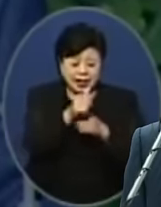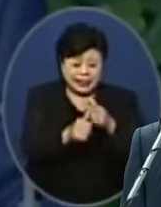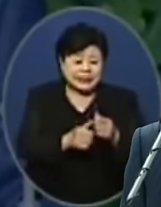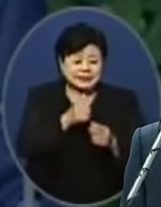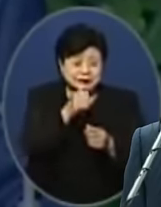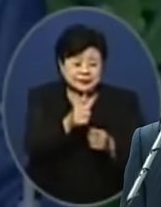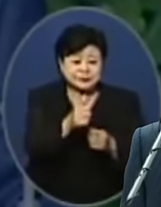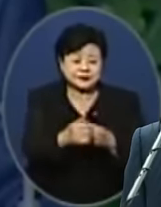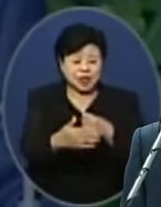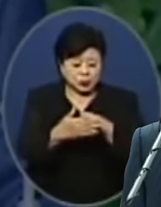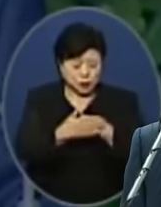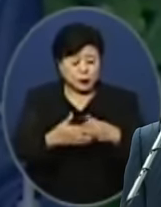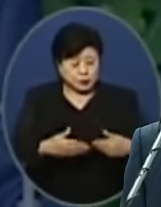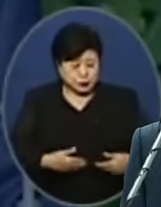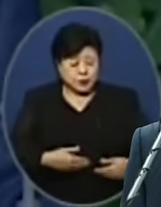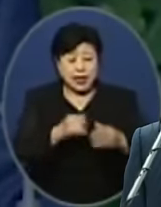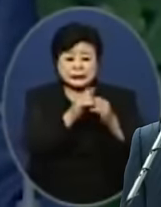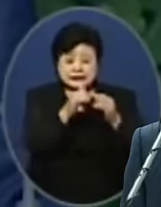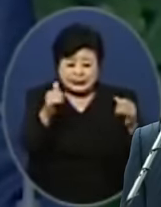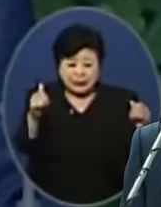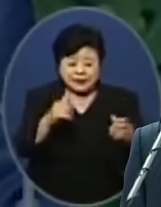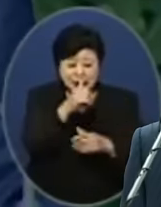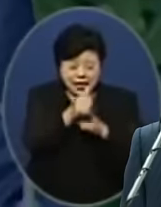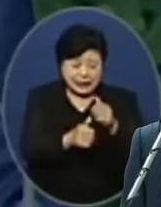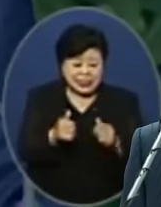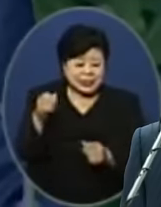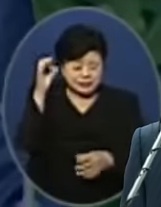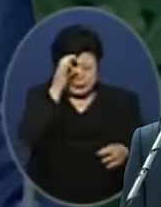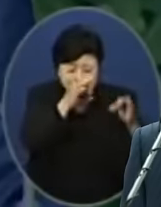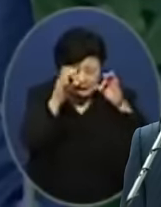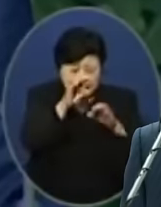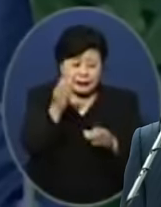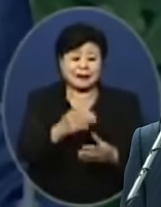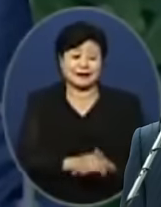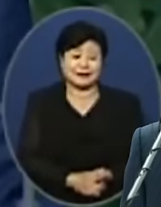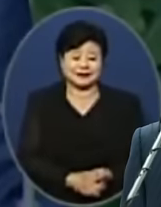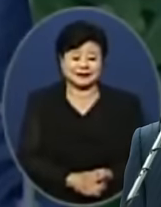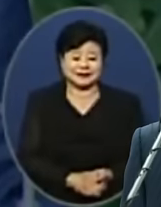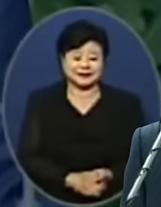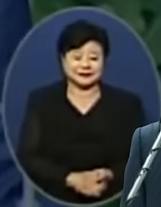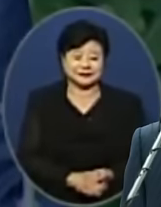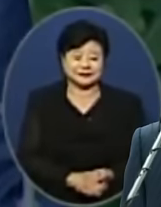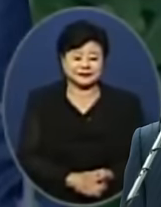하나님의 도움이 필요한 사람이 하나님을 간절히 찾게 되는 것입니다.